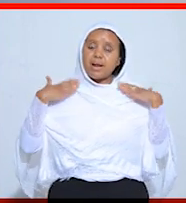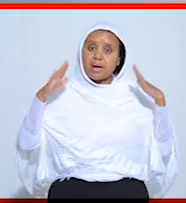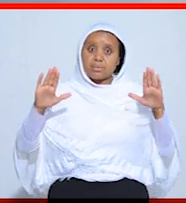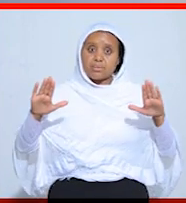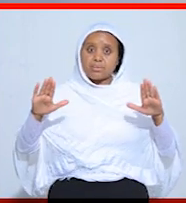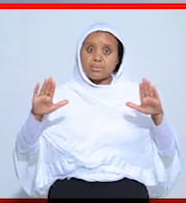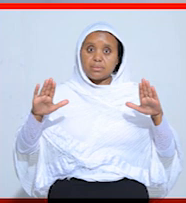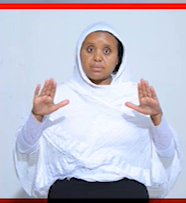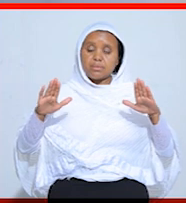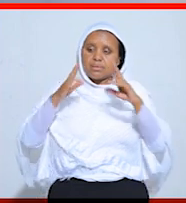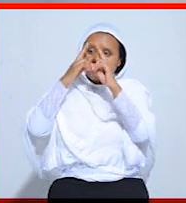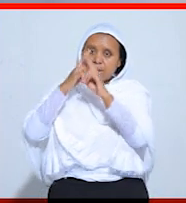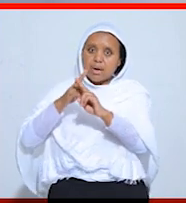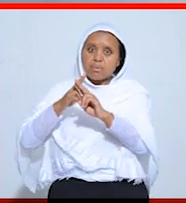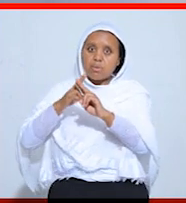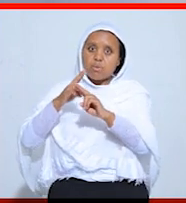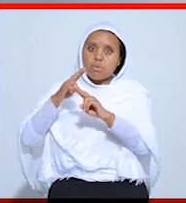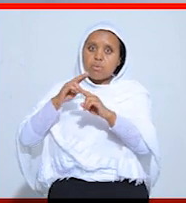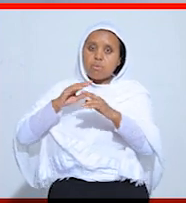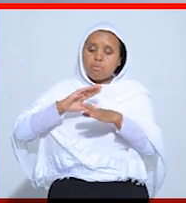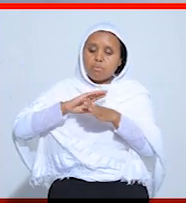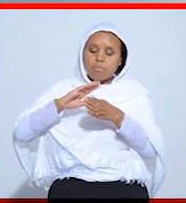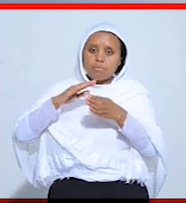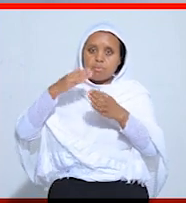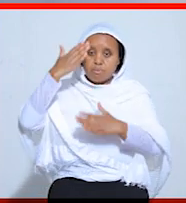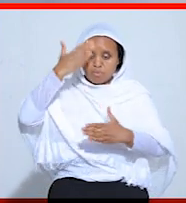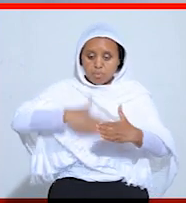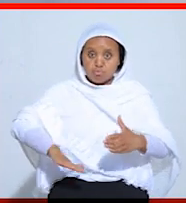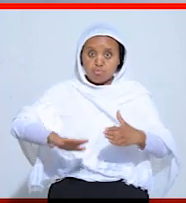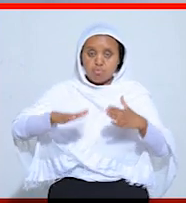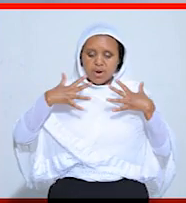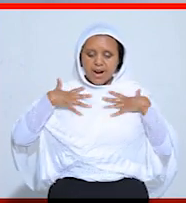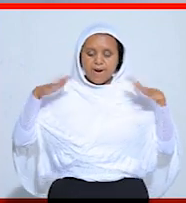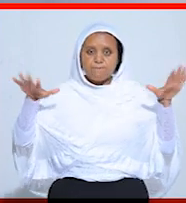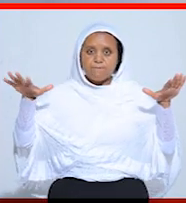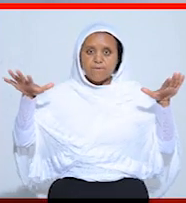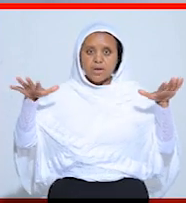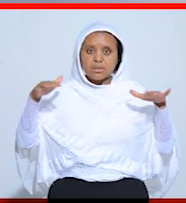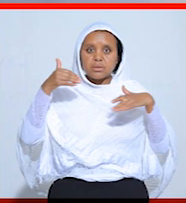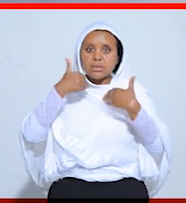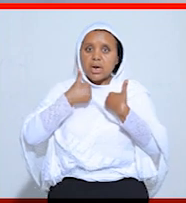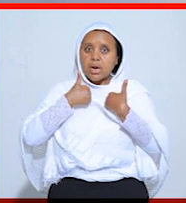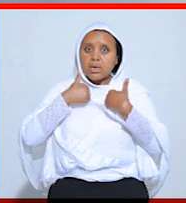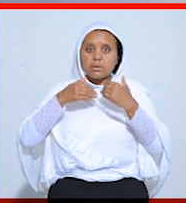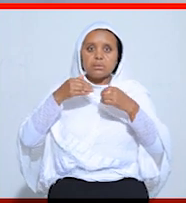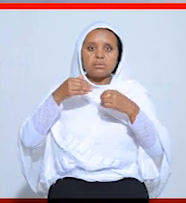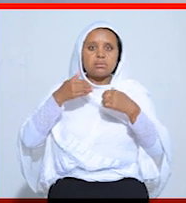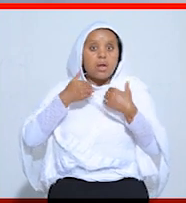መልአክን የምናከብረው በቁመቱ ሙሉ ክንፍ ስላለው ክንፍ ስላበቀለ